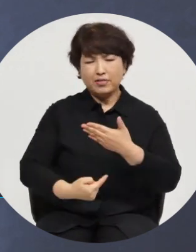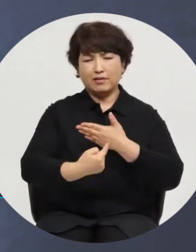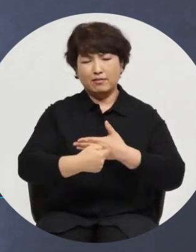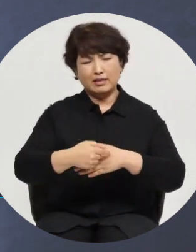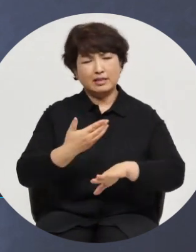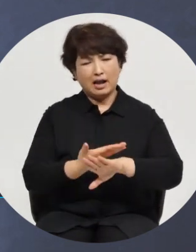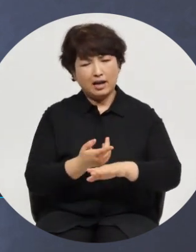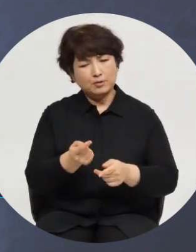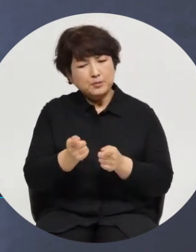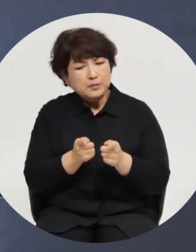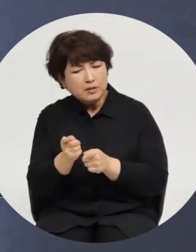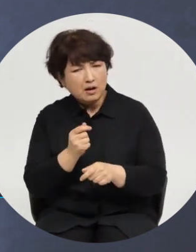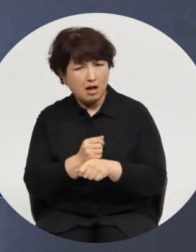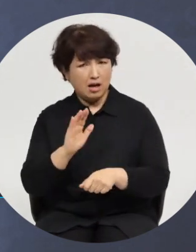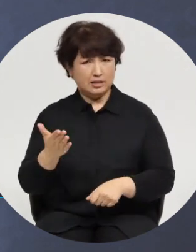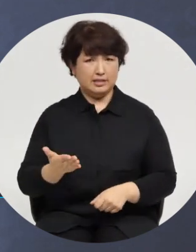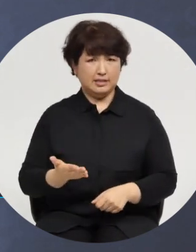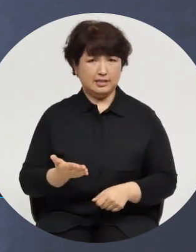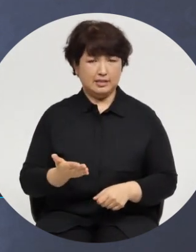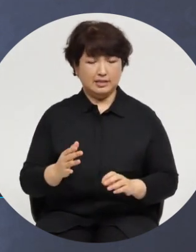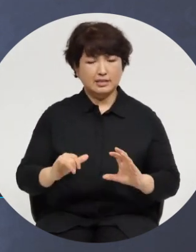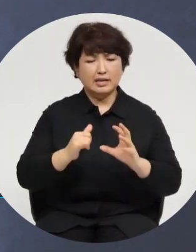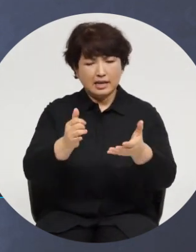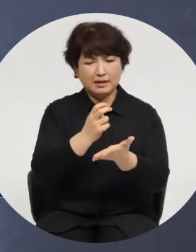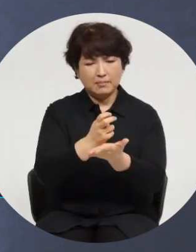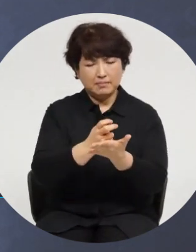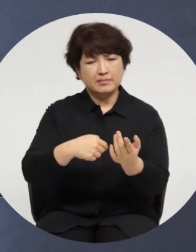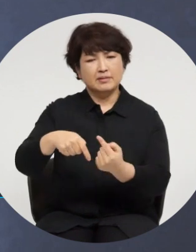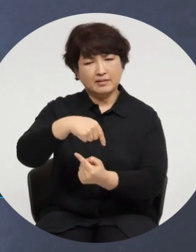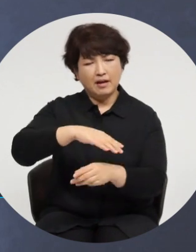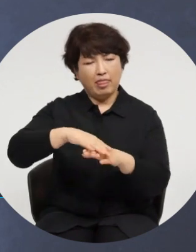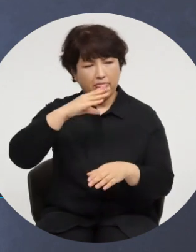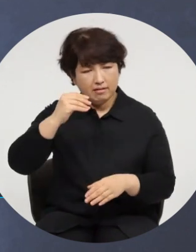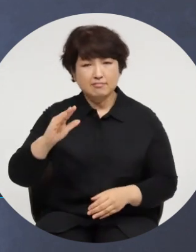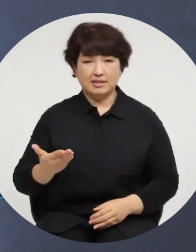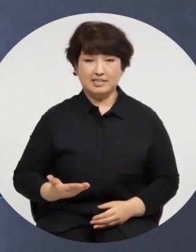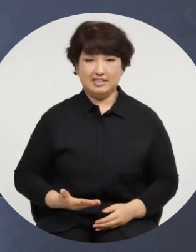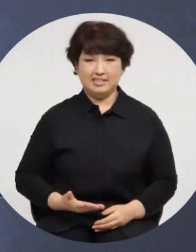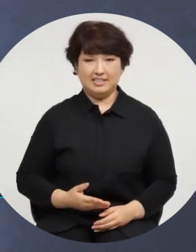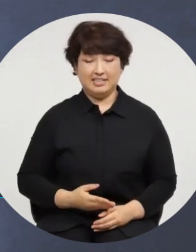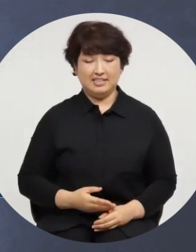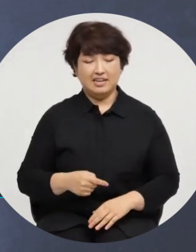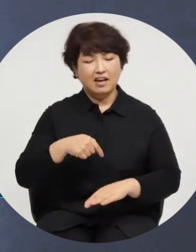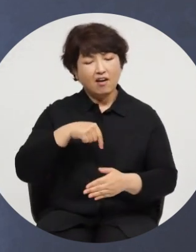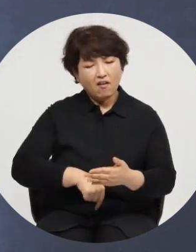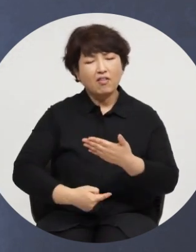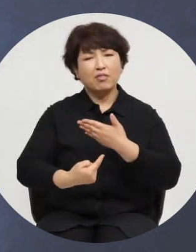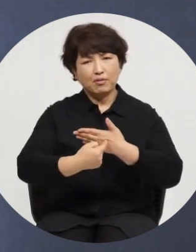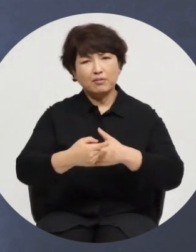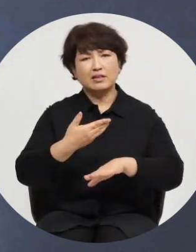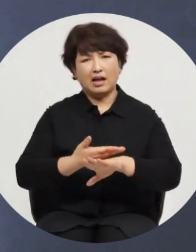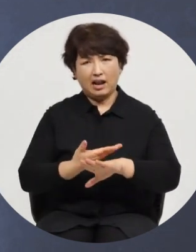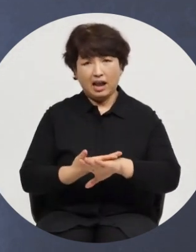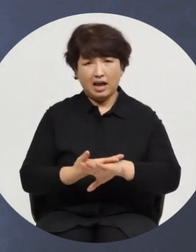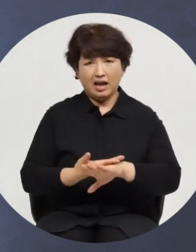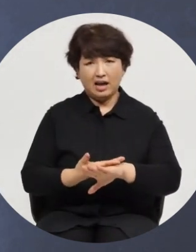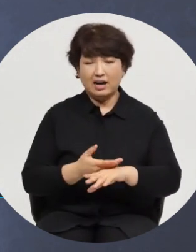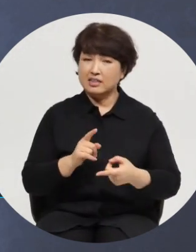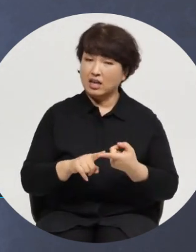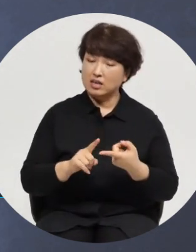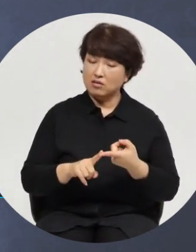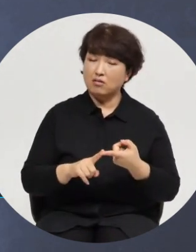다 겉과 속을 조금 통제하고 살 살아야 이게 사라지지 않 그랬어요 네 알았어요